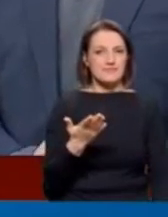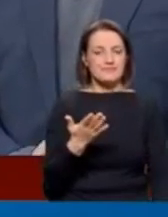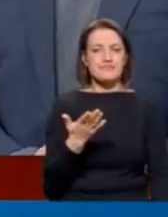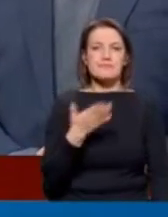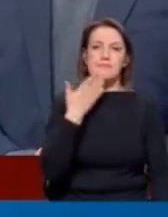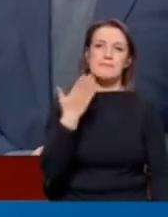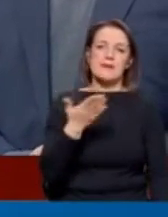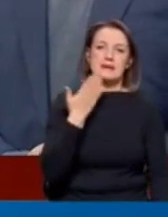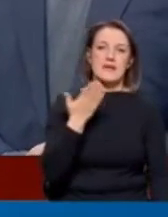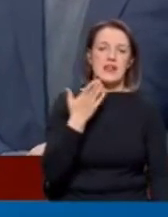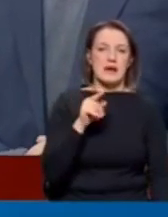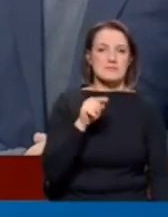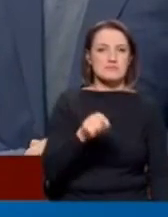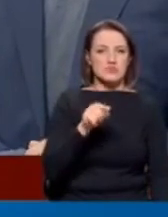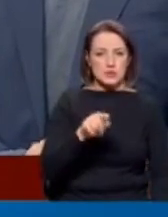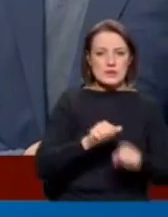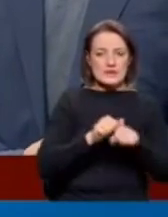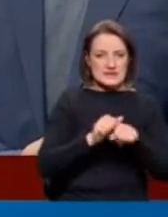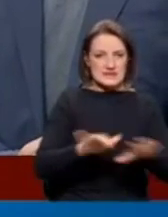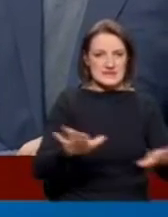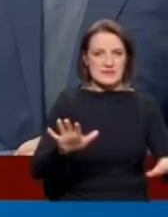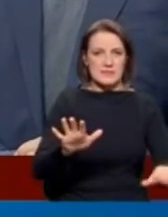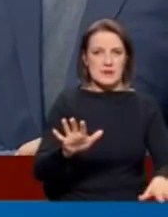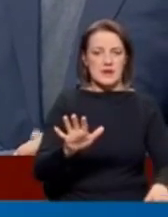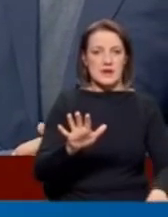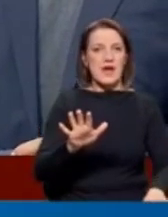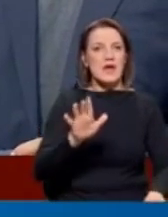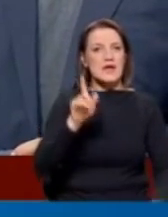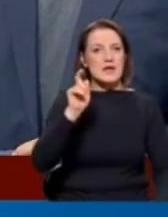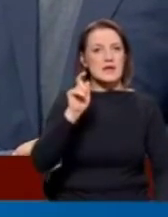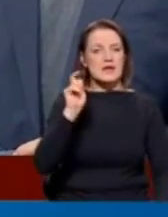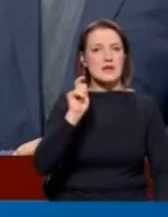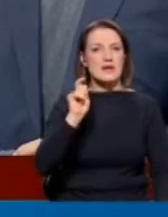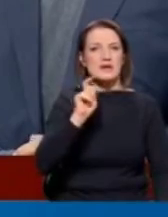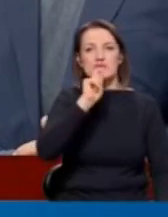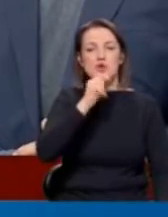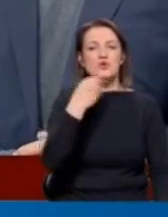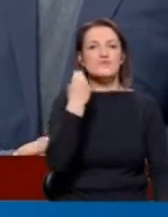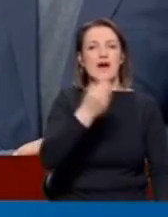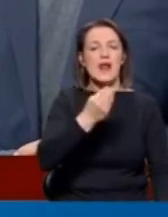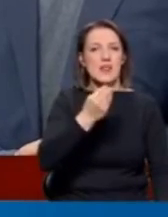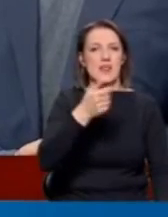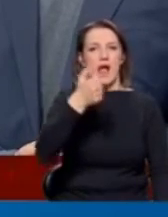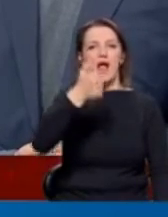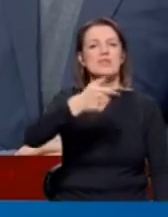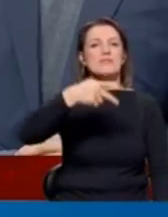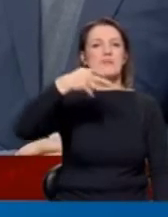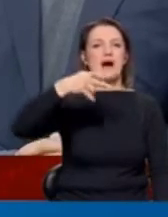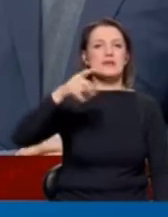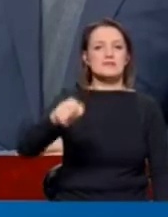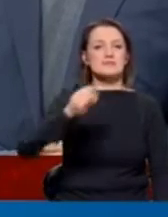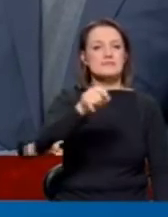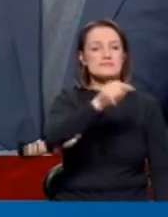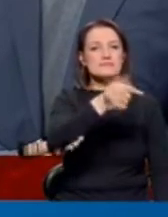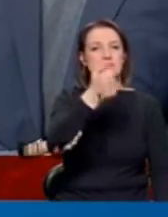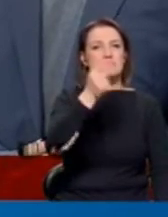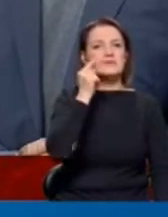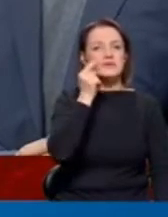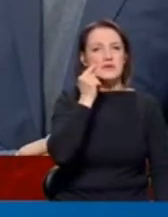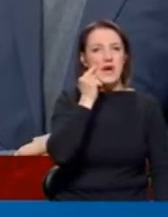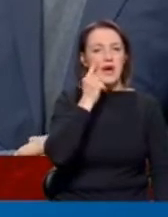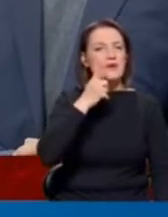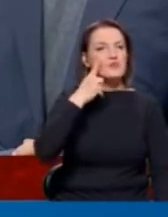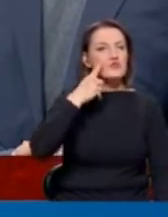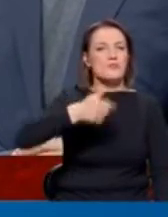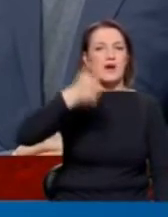mesela bu sistemi var eo6 Parti'nin Cumhurbaşkanı adayı ortak